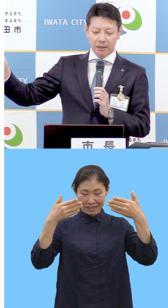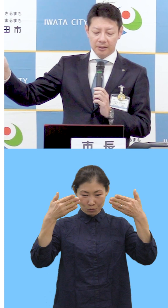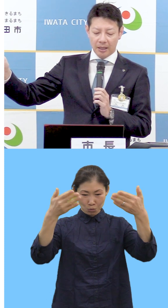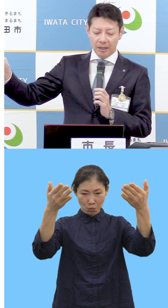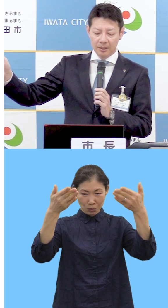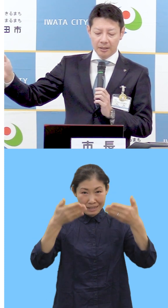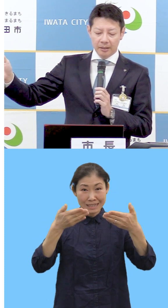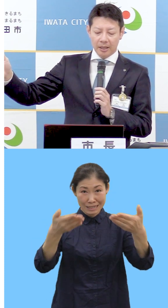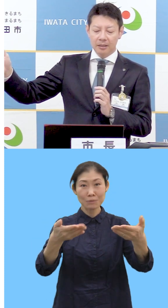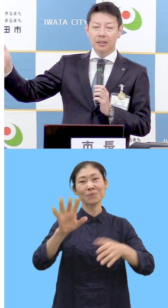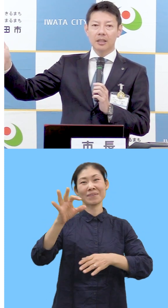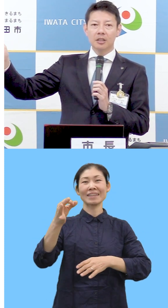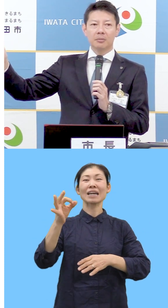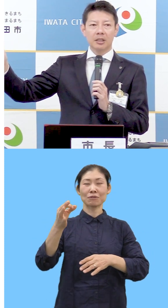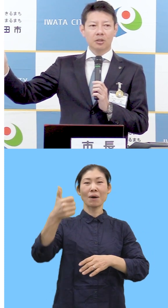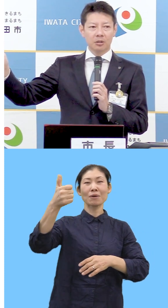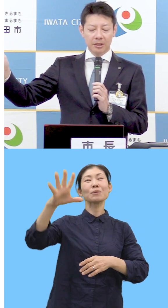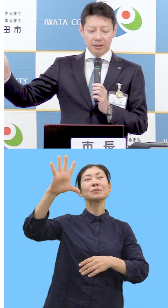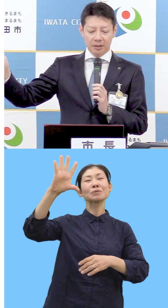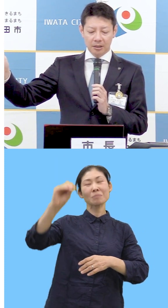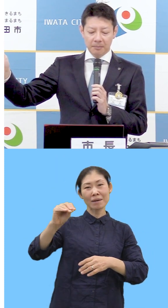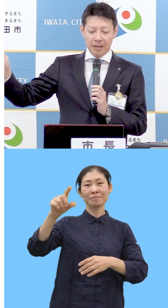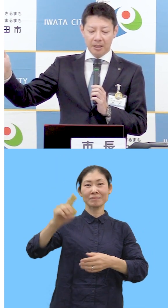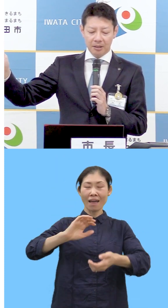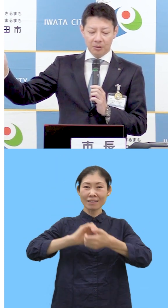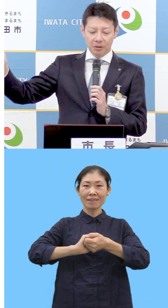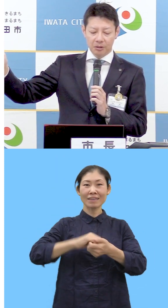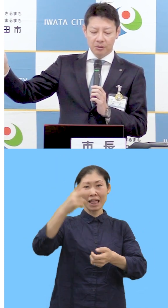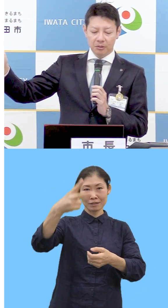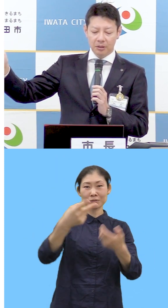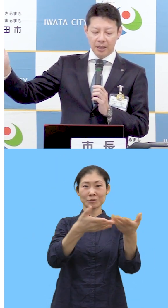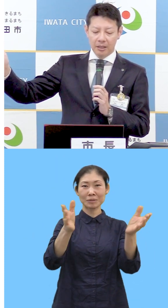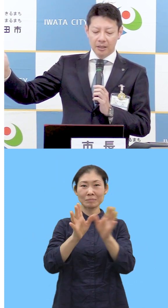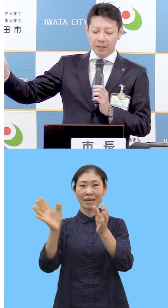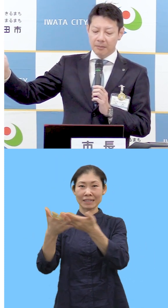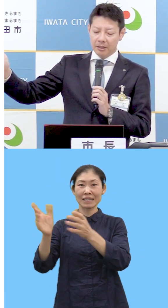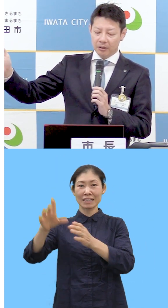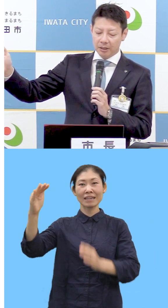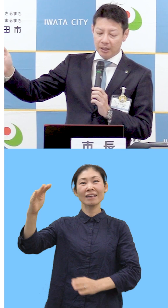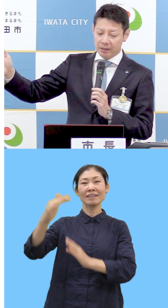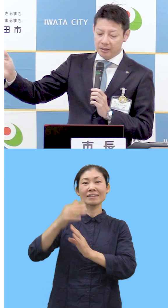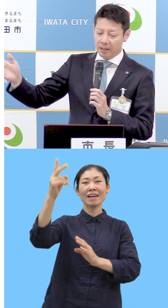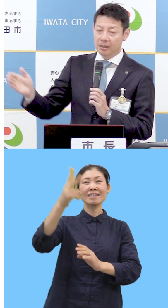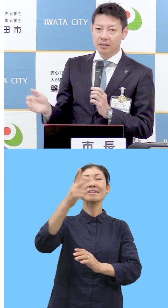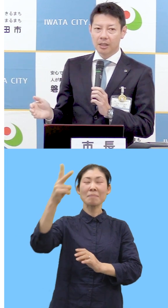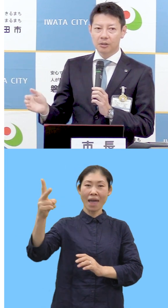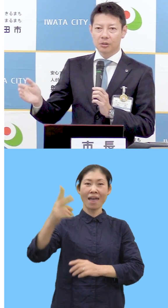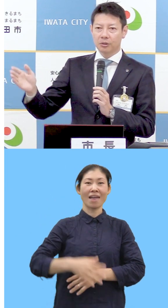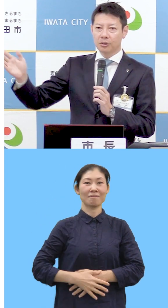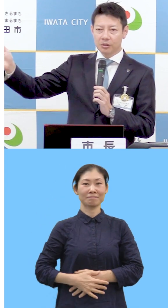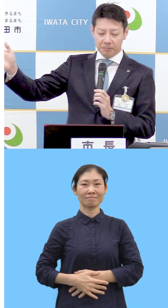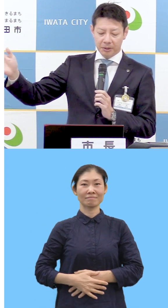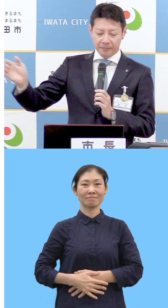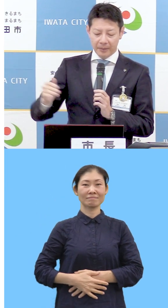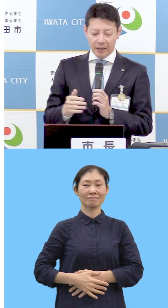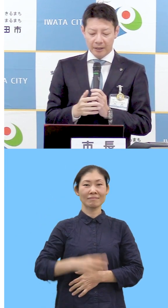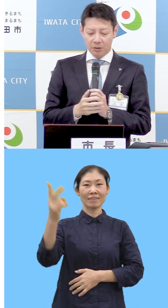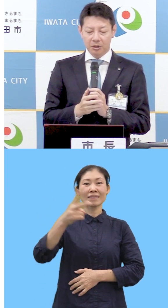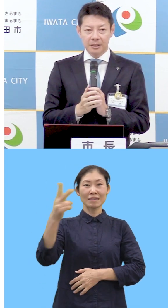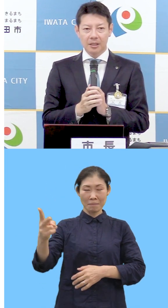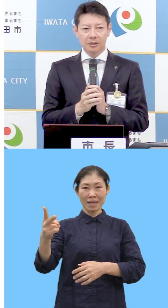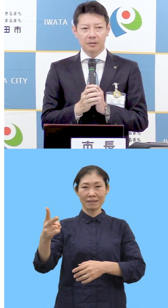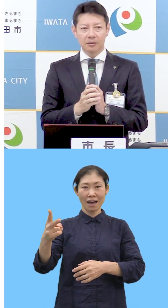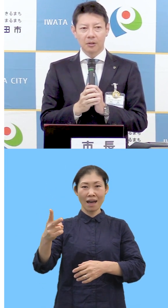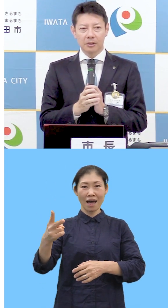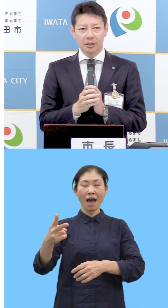高額なわけですが、限定2組、1組につき2名までということで、2名の方がですね、選手と90分、